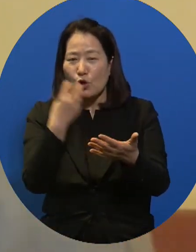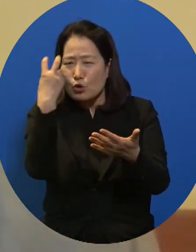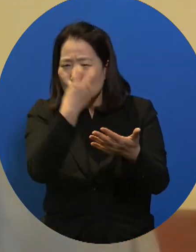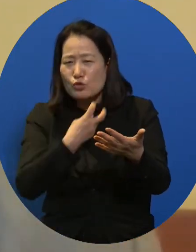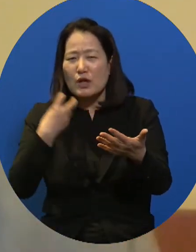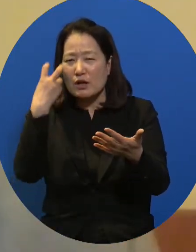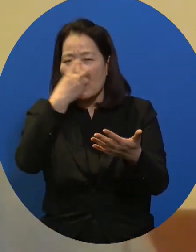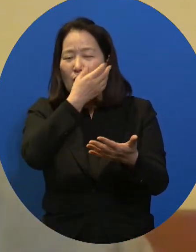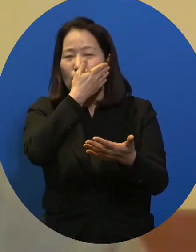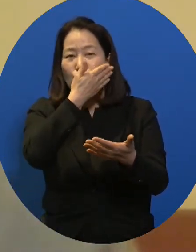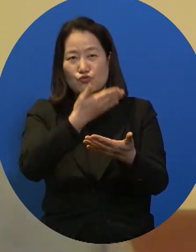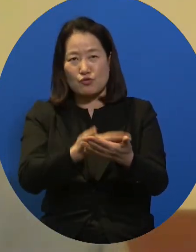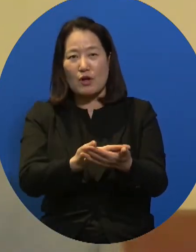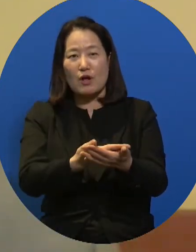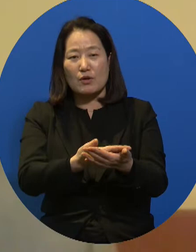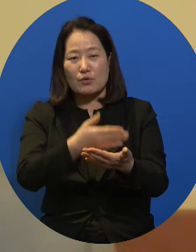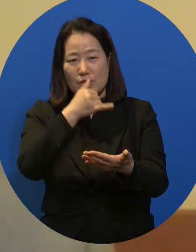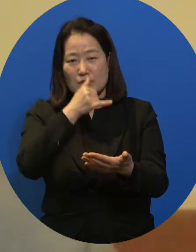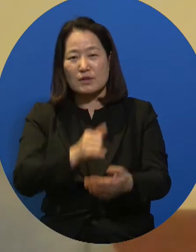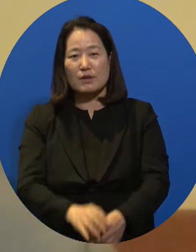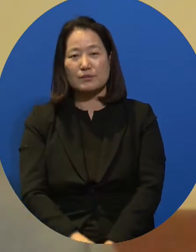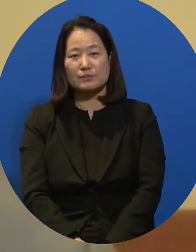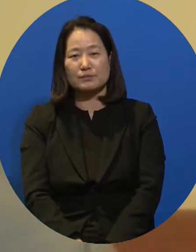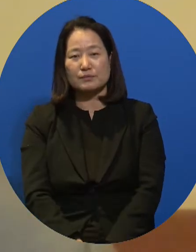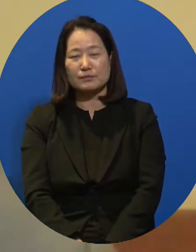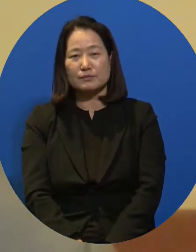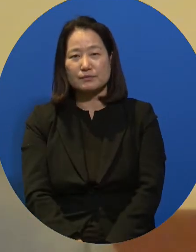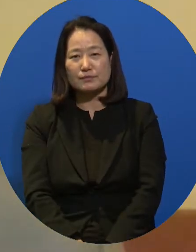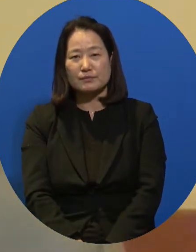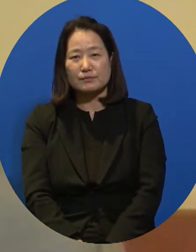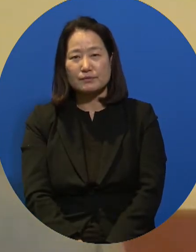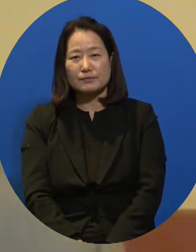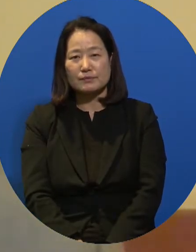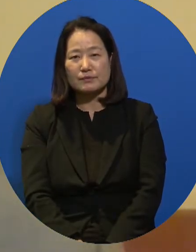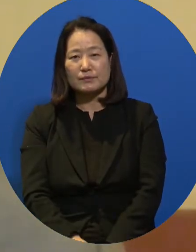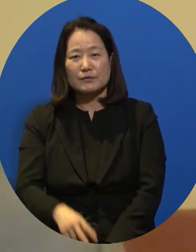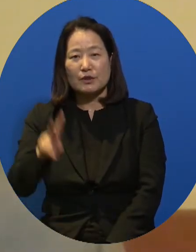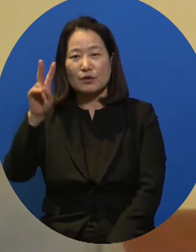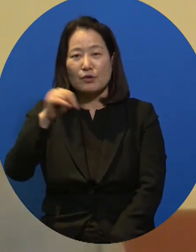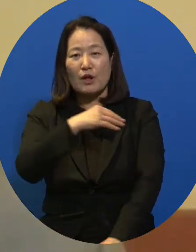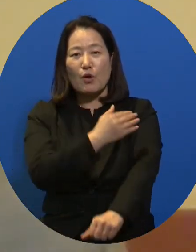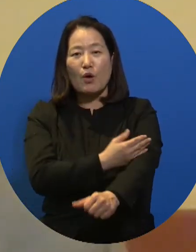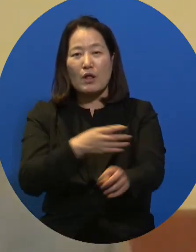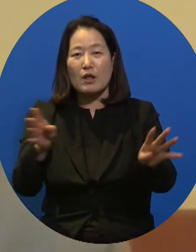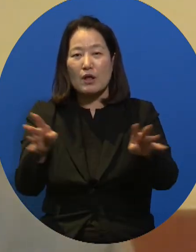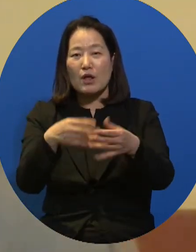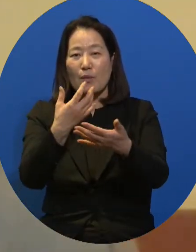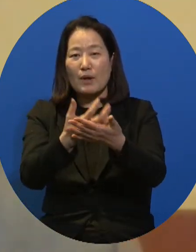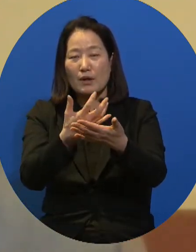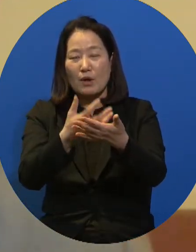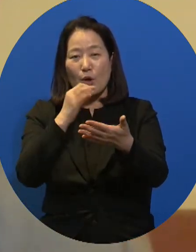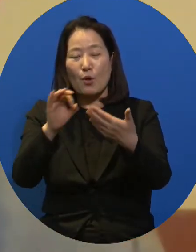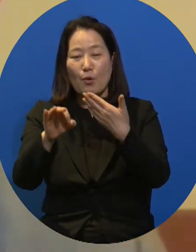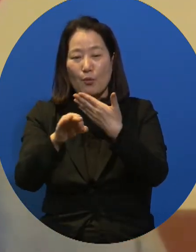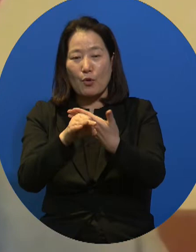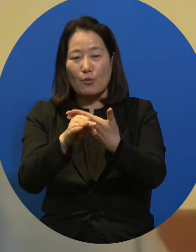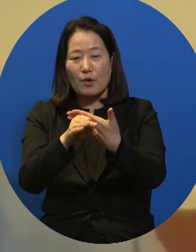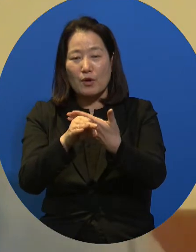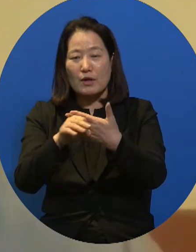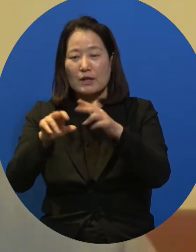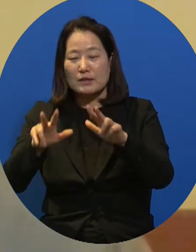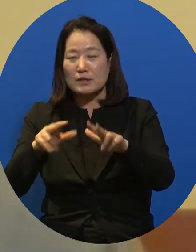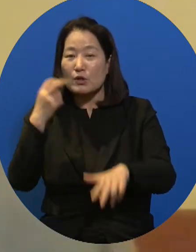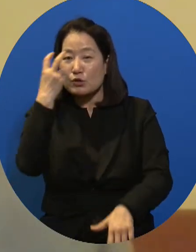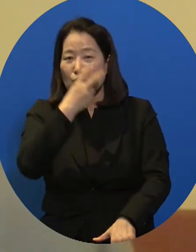기회였는지를 강조하고자 합니다. 이 CRPD의 위원회의 선택 의정서에 따른 조사가